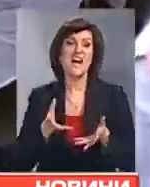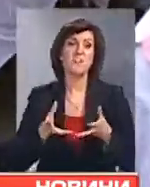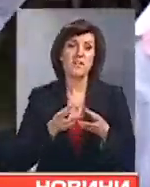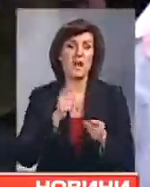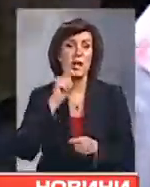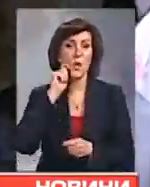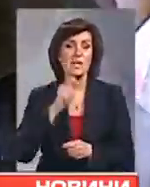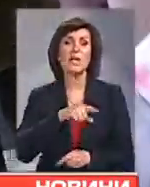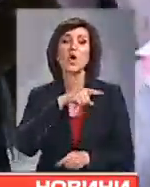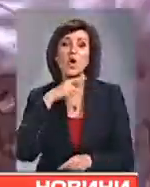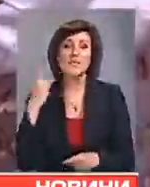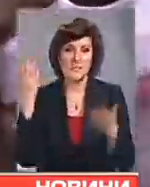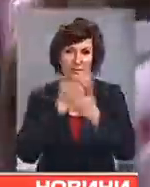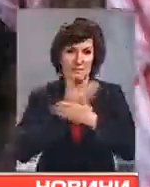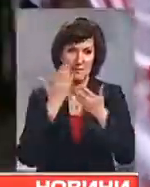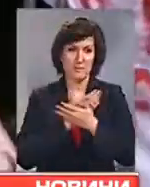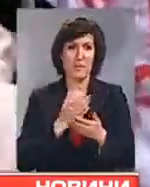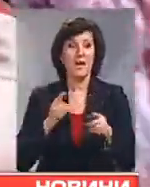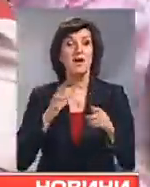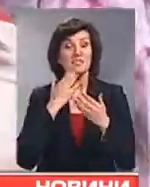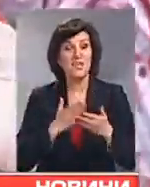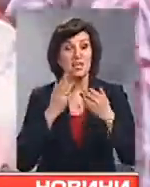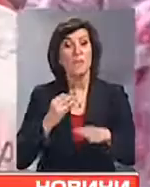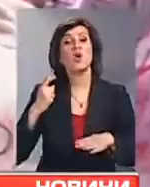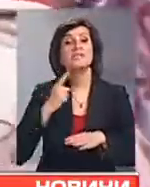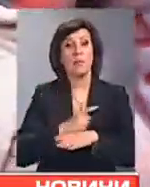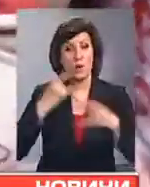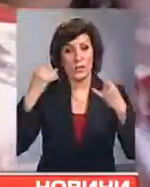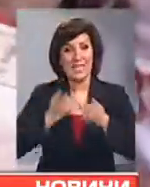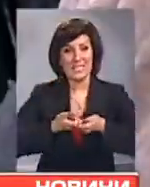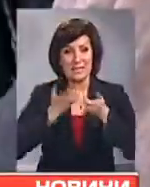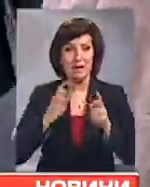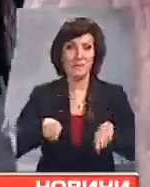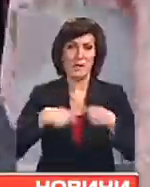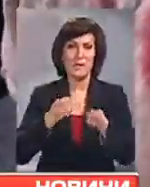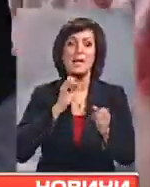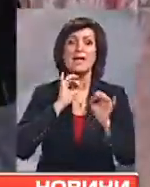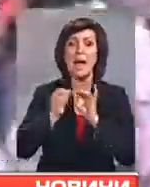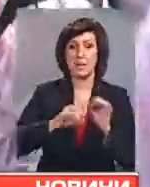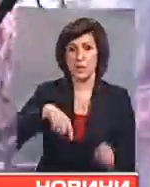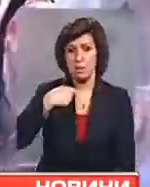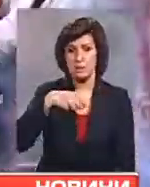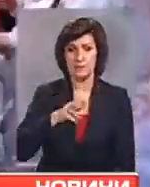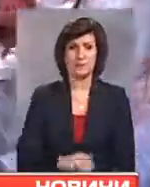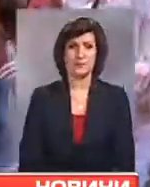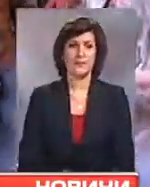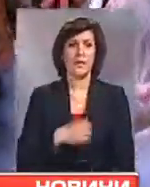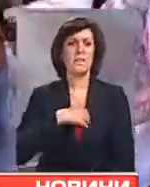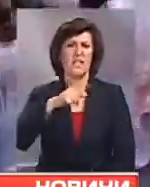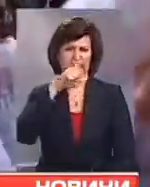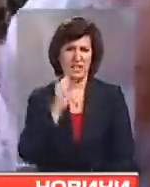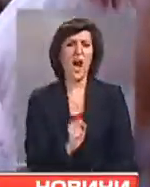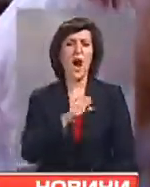російський кінопродукт. Звернення щодо заборони російських серіалів організатори передали раднику президента. Ми за